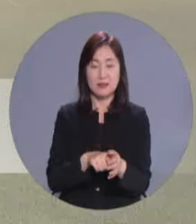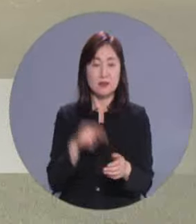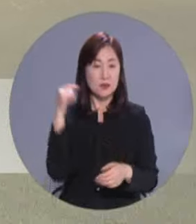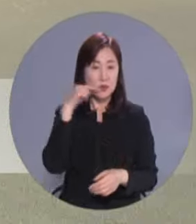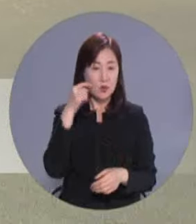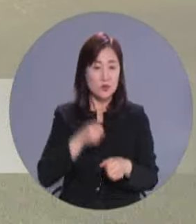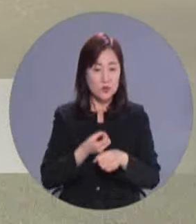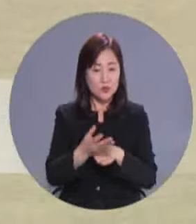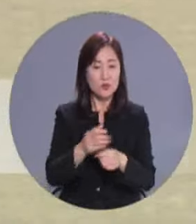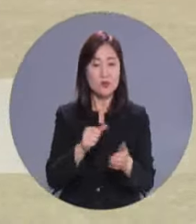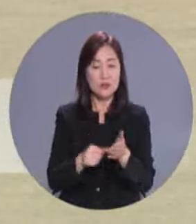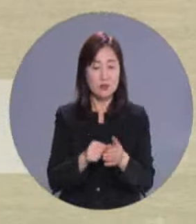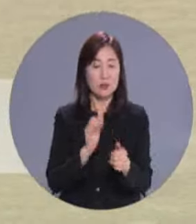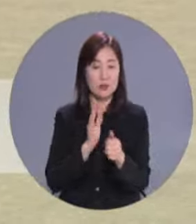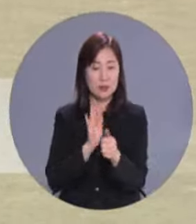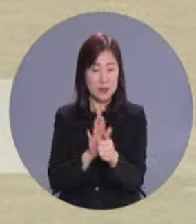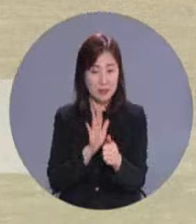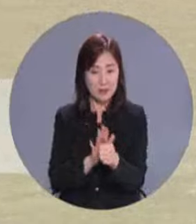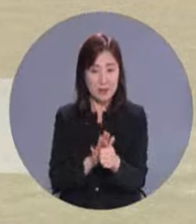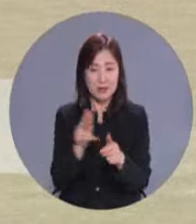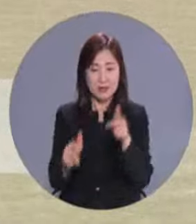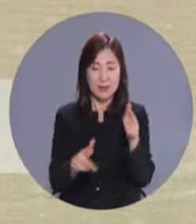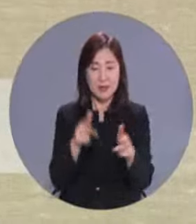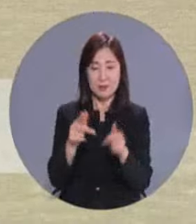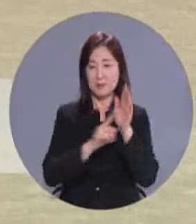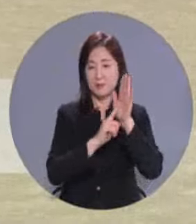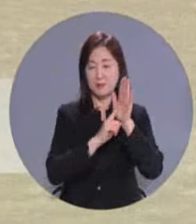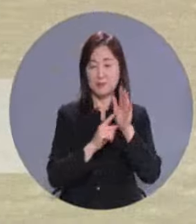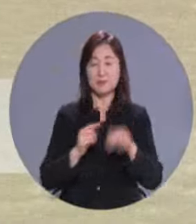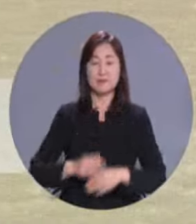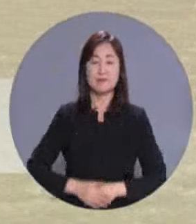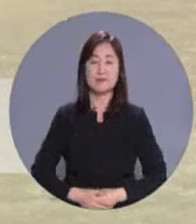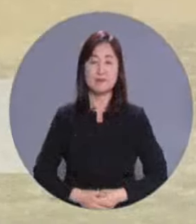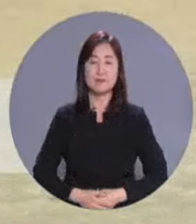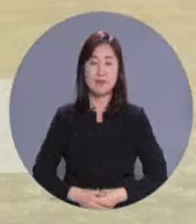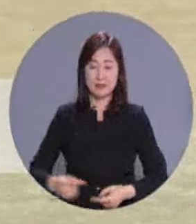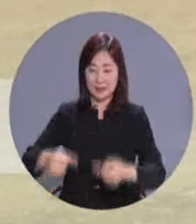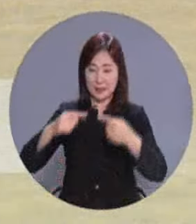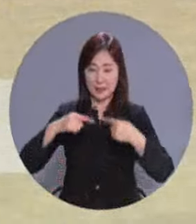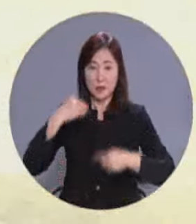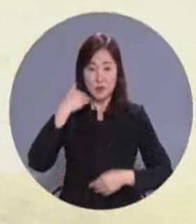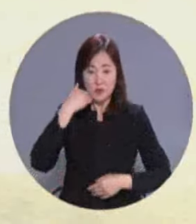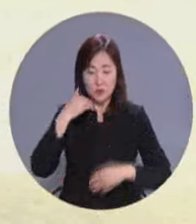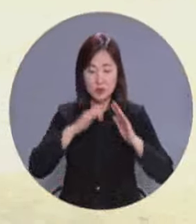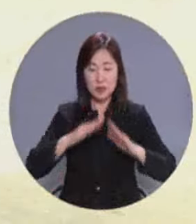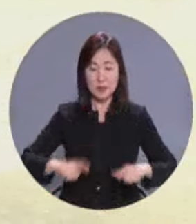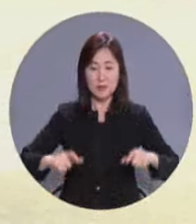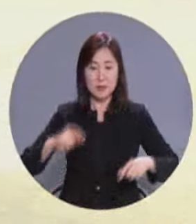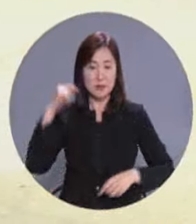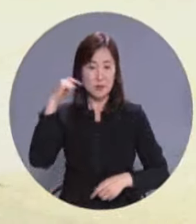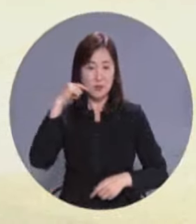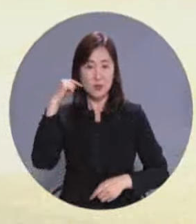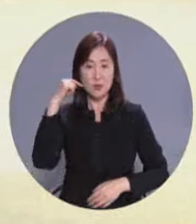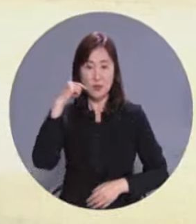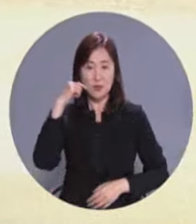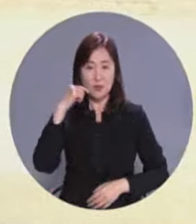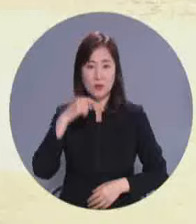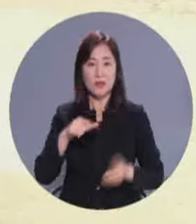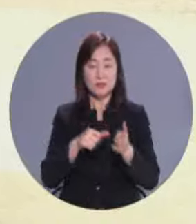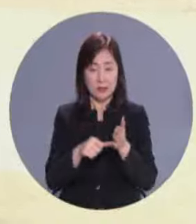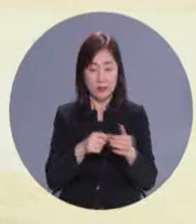수출용 제품 개발 지원 사업 사업자를 모집합니다 참여 대상은 전남에서 천일염 천일염을